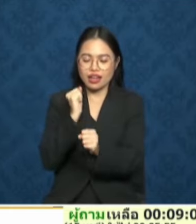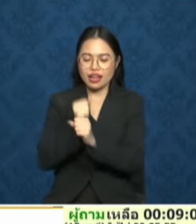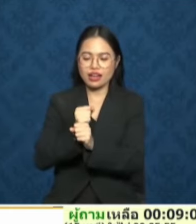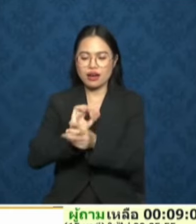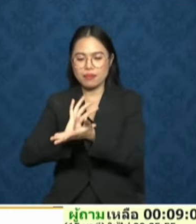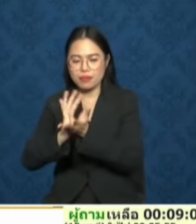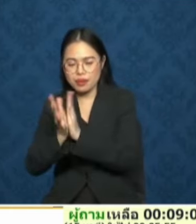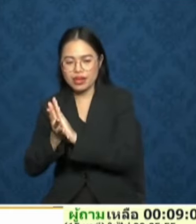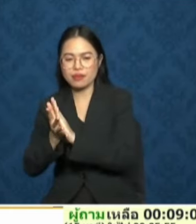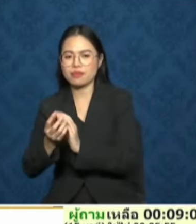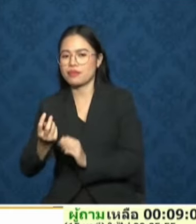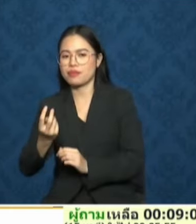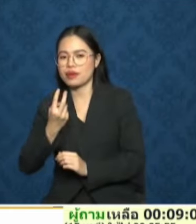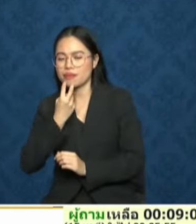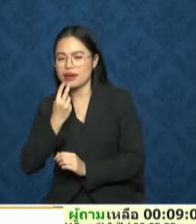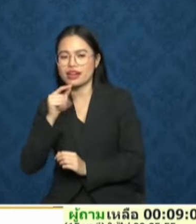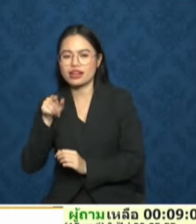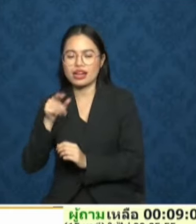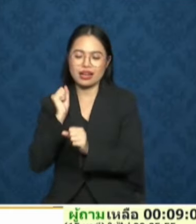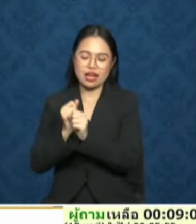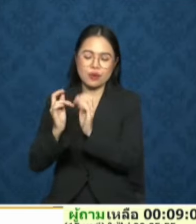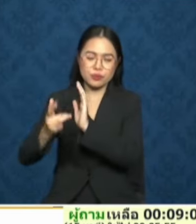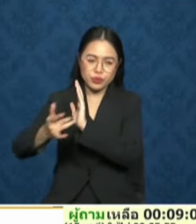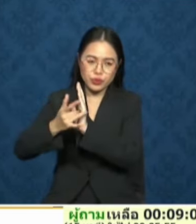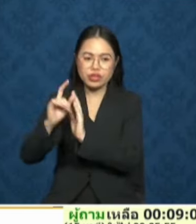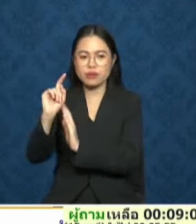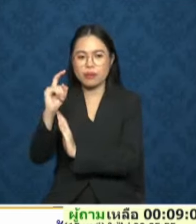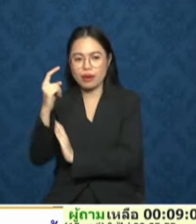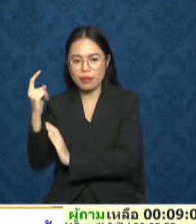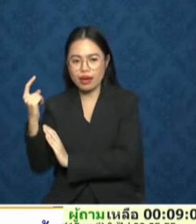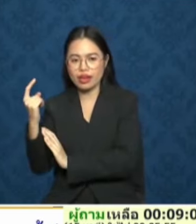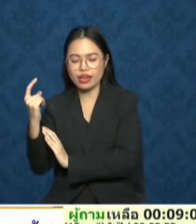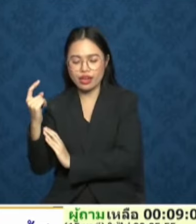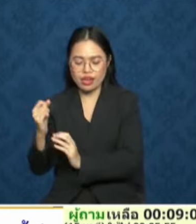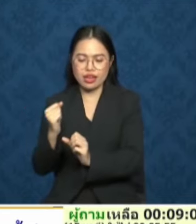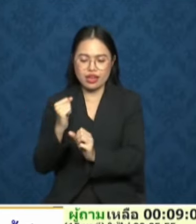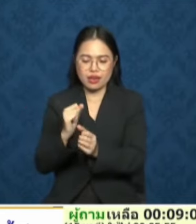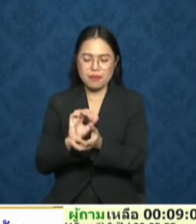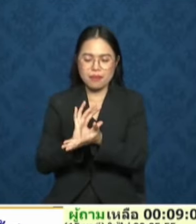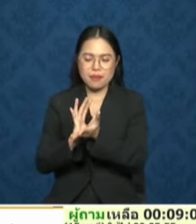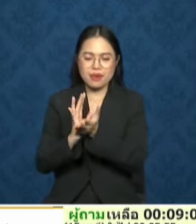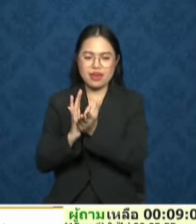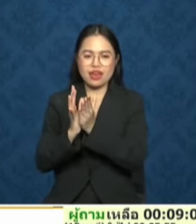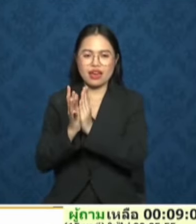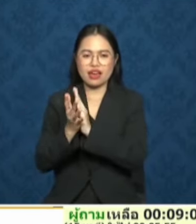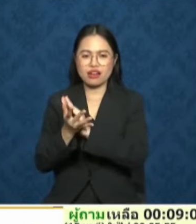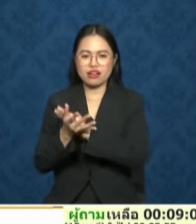อย่มประสทธภาพเทคโโยีททันสมัย สามารถแต่งแร่ออกมา